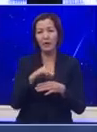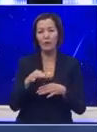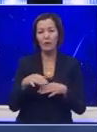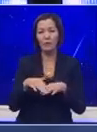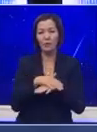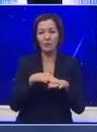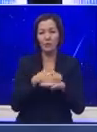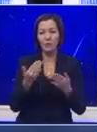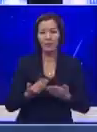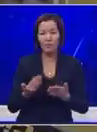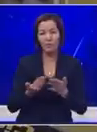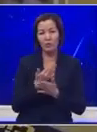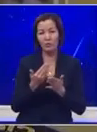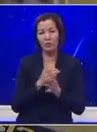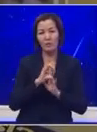атады.